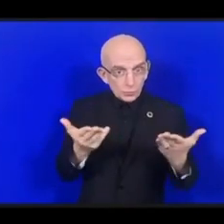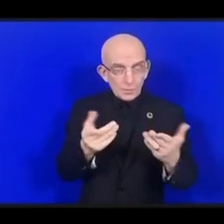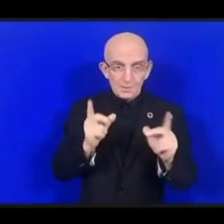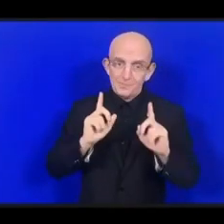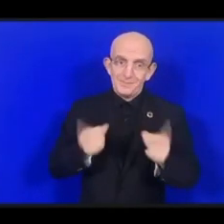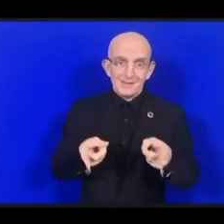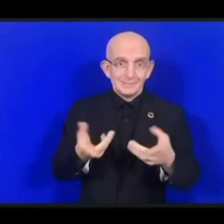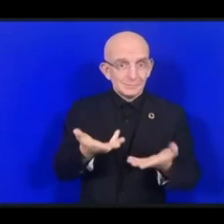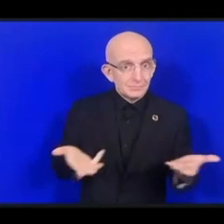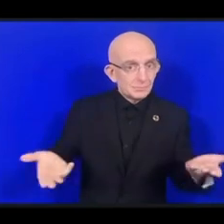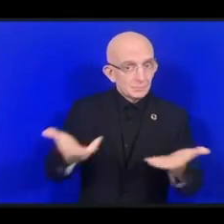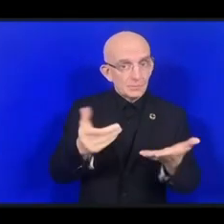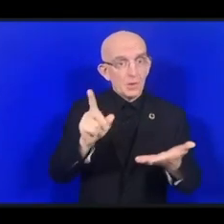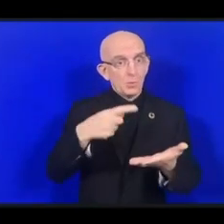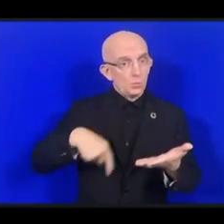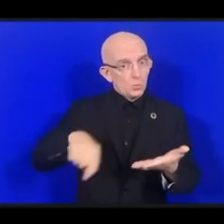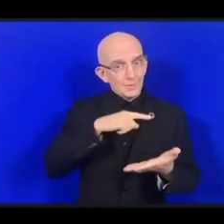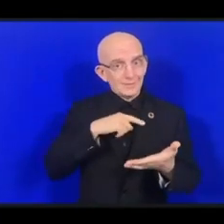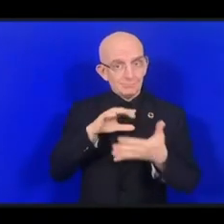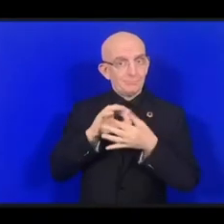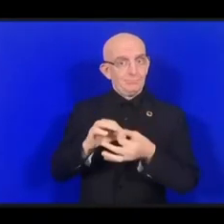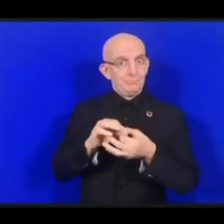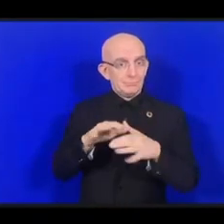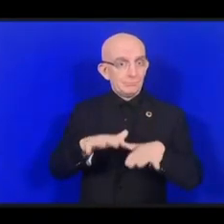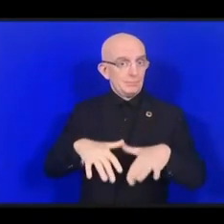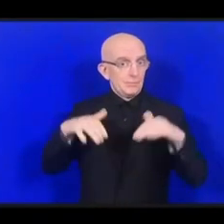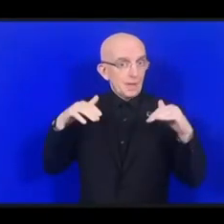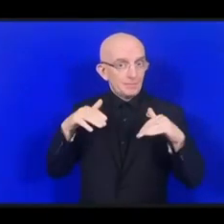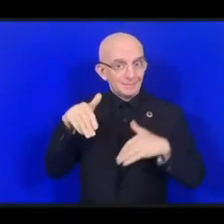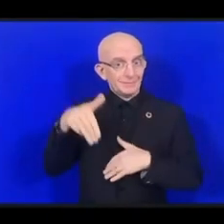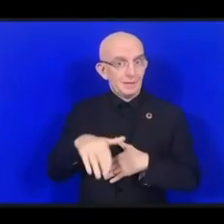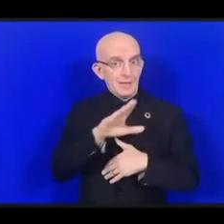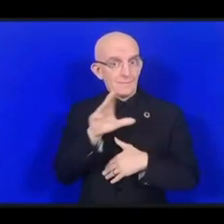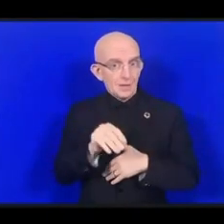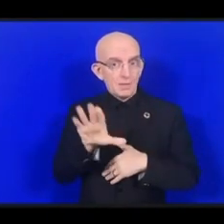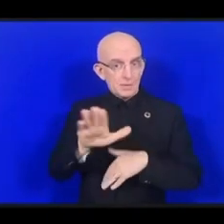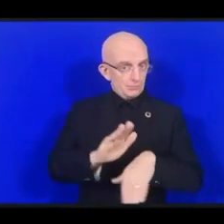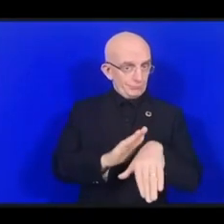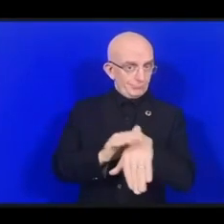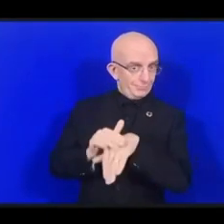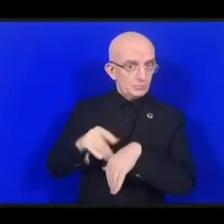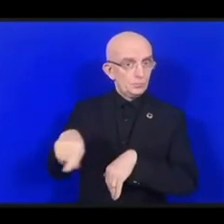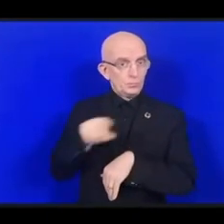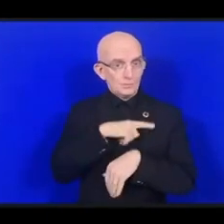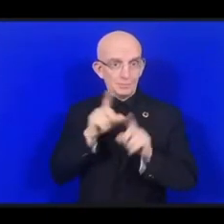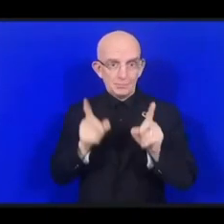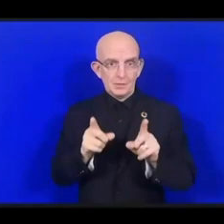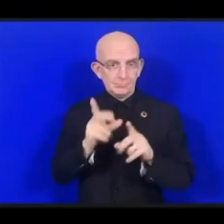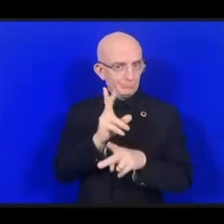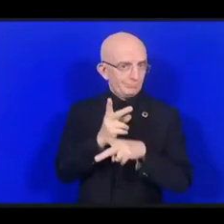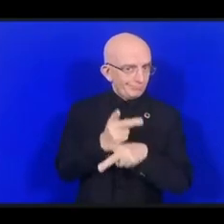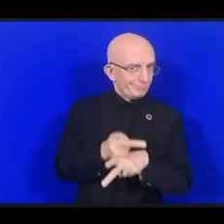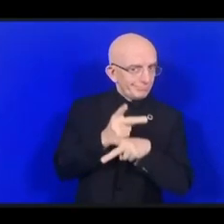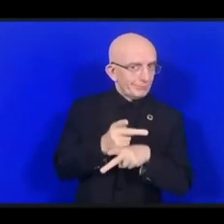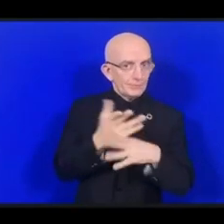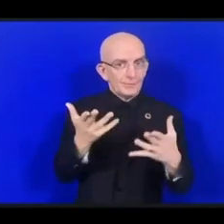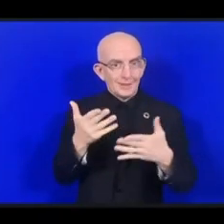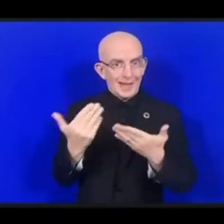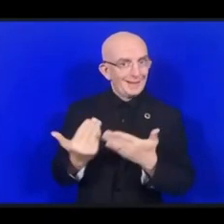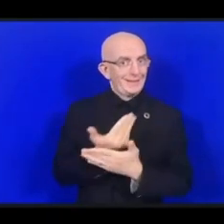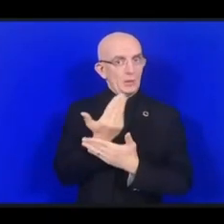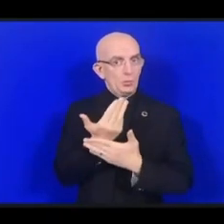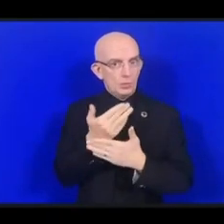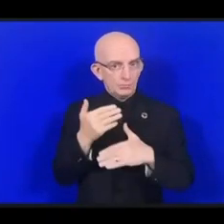الانقسام الرقمي ما بين مجموعه السبعه وما بين بقيه العالم فما كان